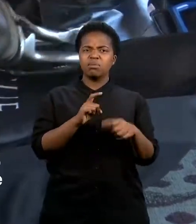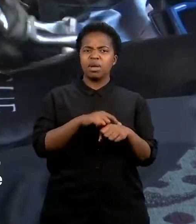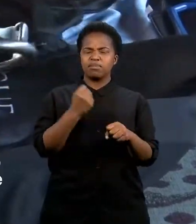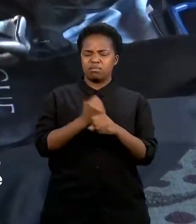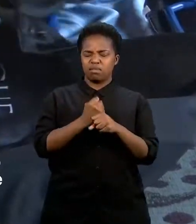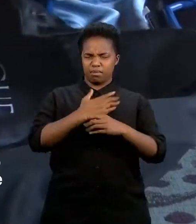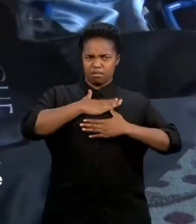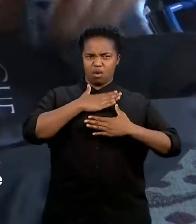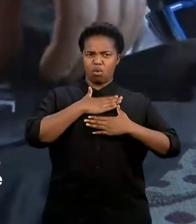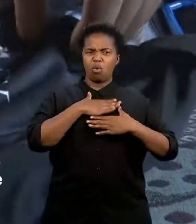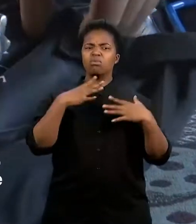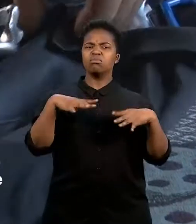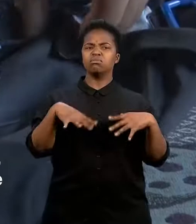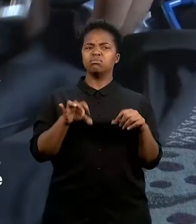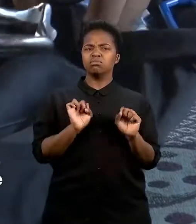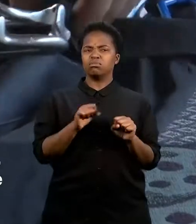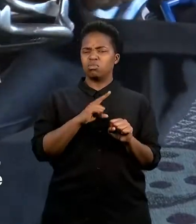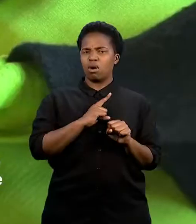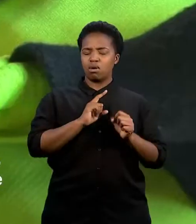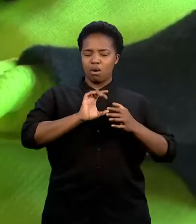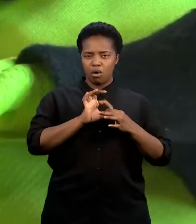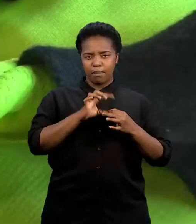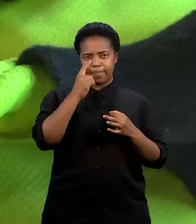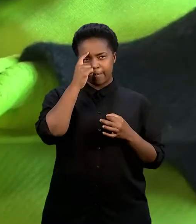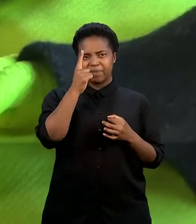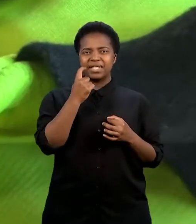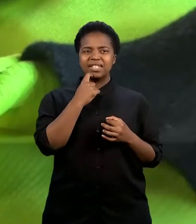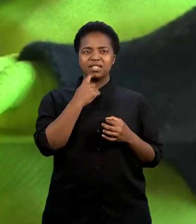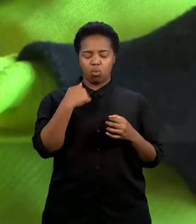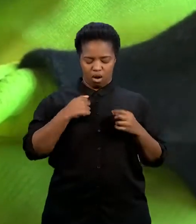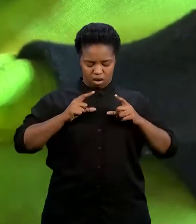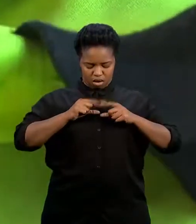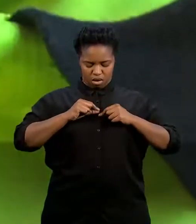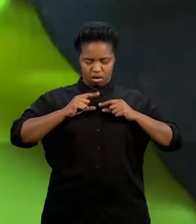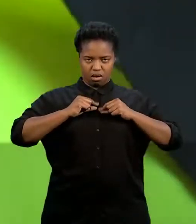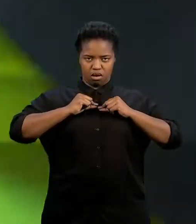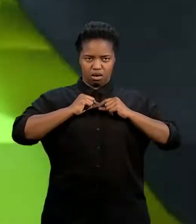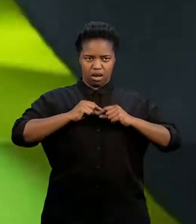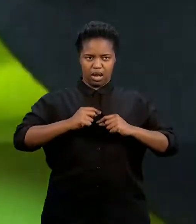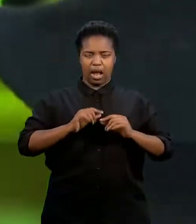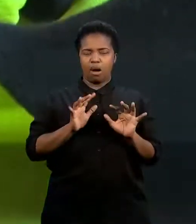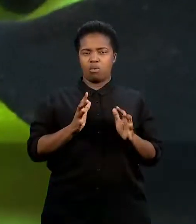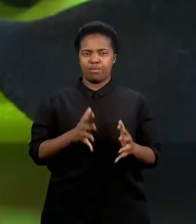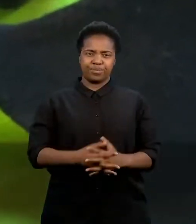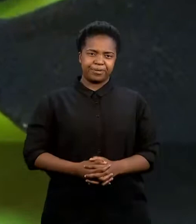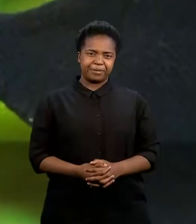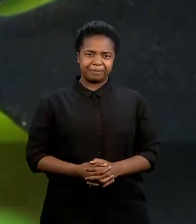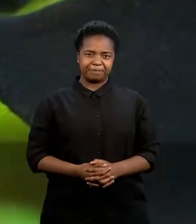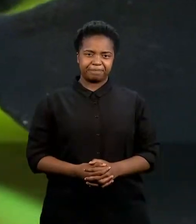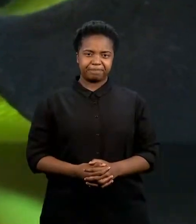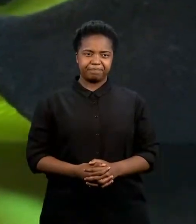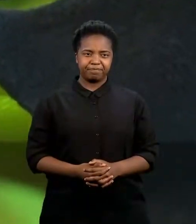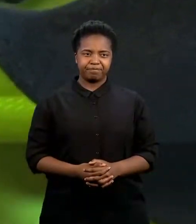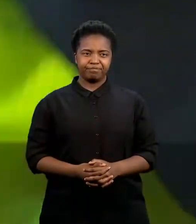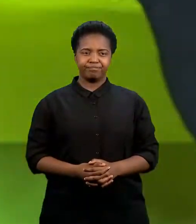ander woorde, jy moet maar ingaan, jou eie ding doen, jou klere koop, jou skoene, wat ook al. Gaan doen by die huis, pas dit aan. As dit nie reg is nie, dan ry hulle dit weer om.